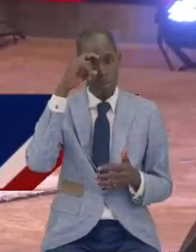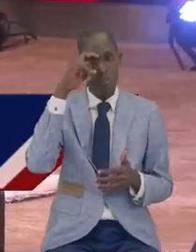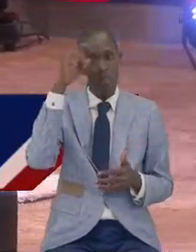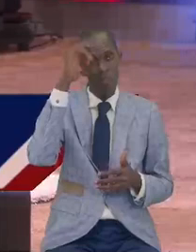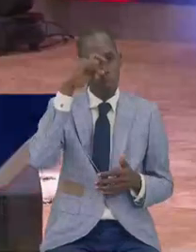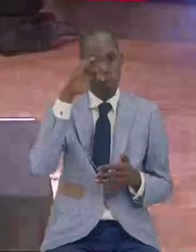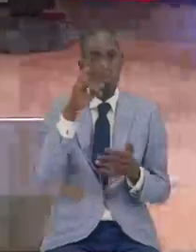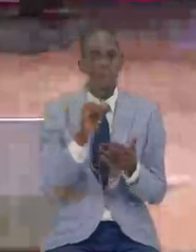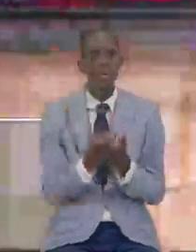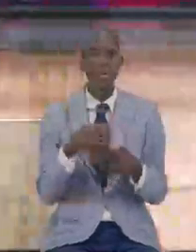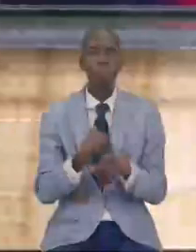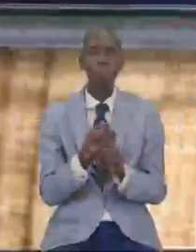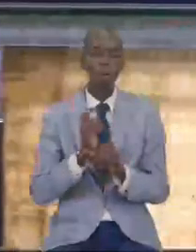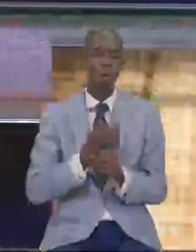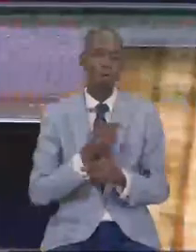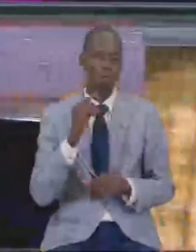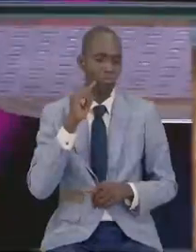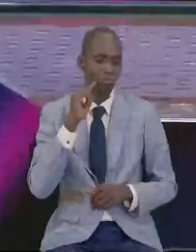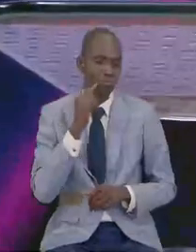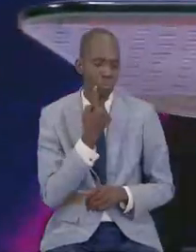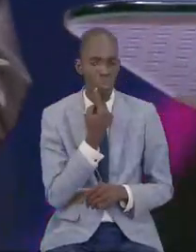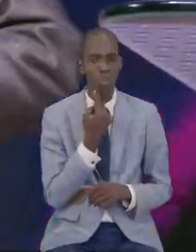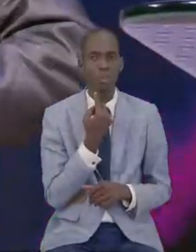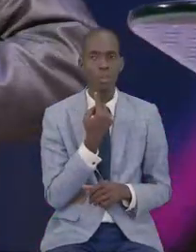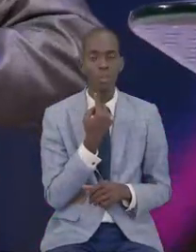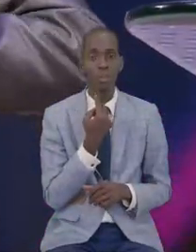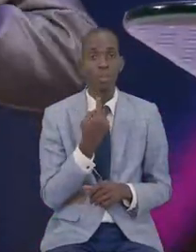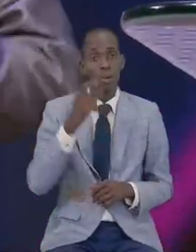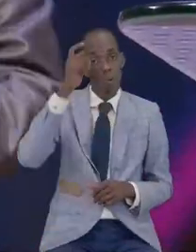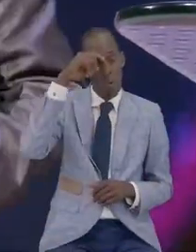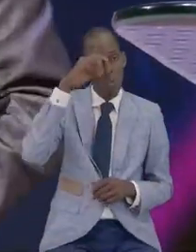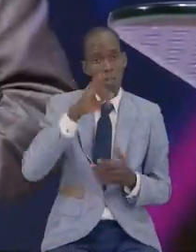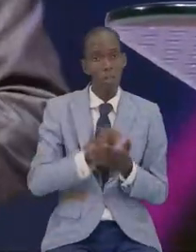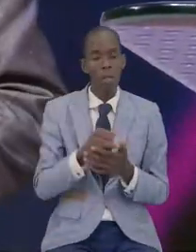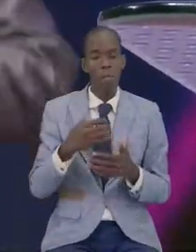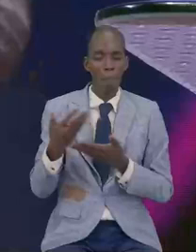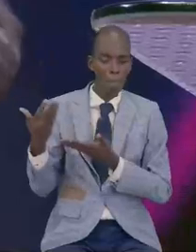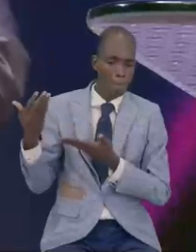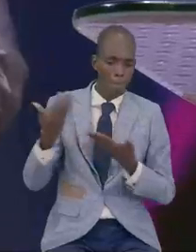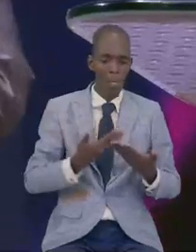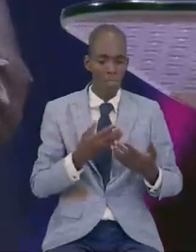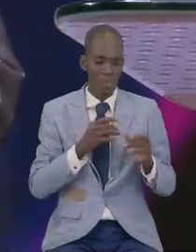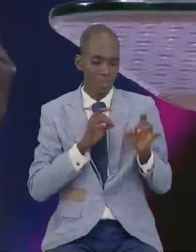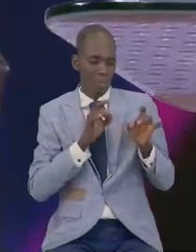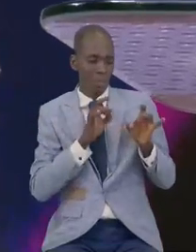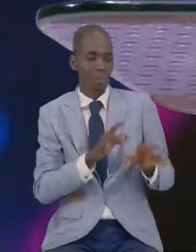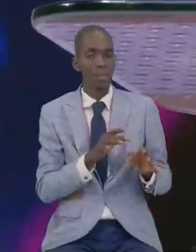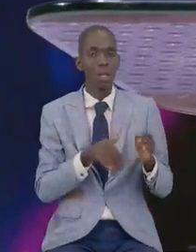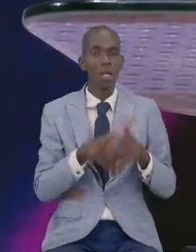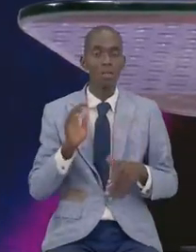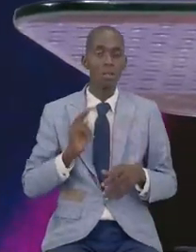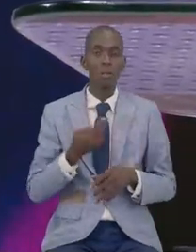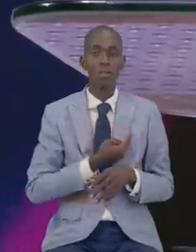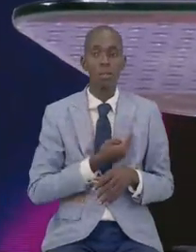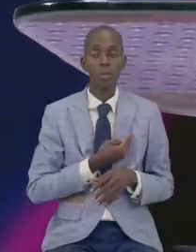mentez pas contre la vérité. 15. Cette sagesse, la sagesse qui nous rend coléreux, qui